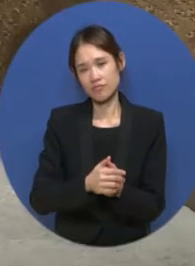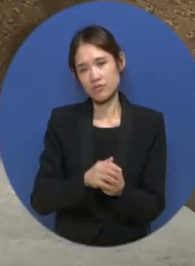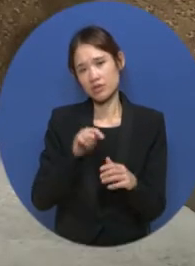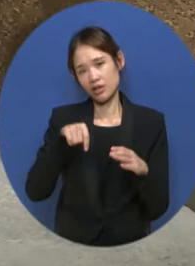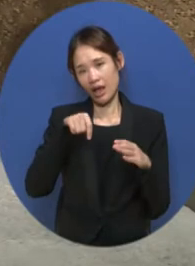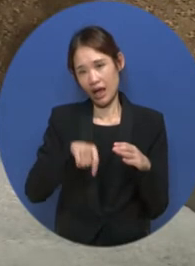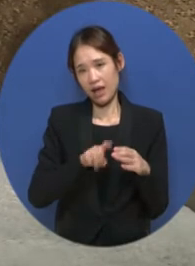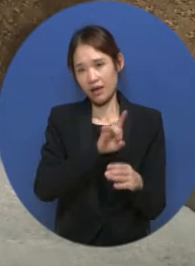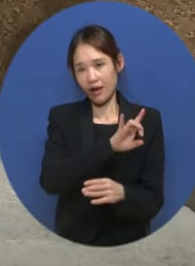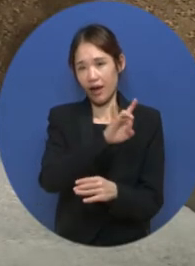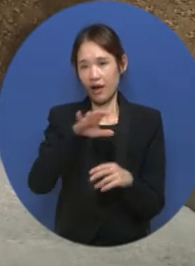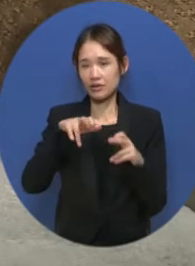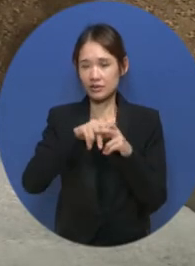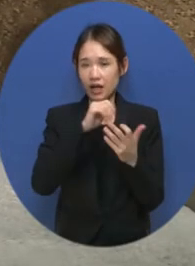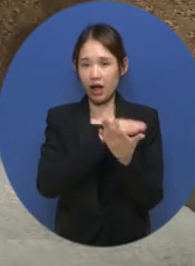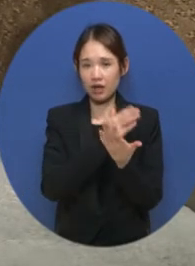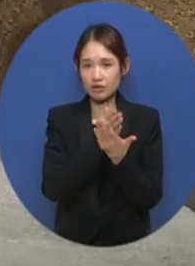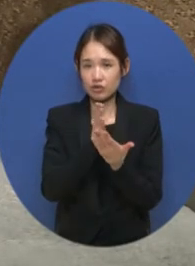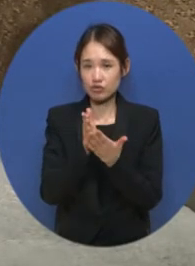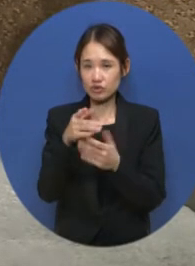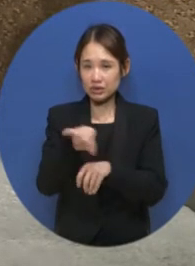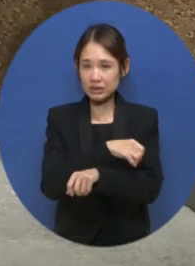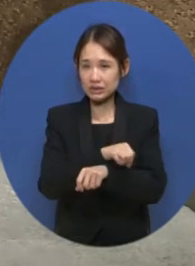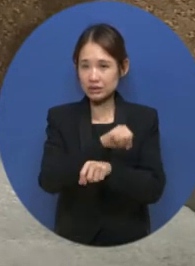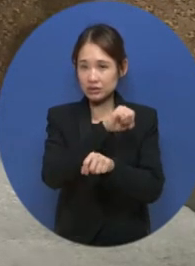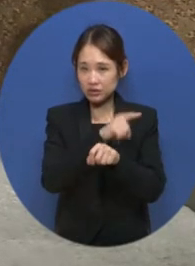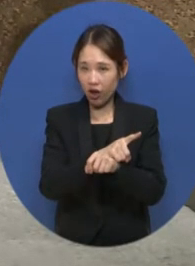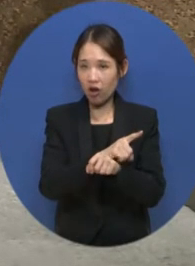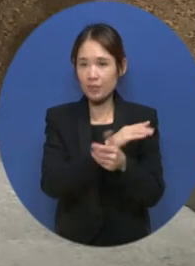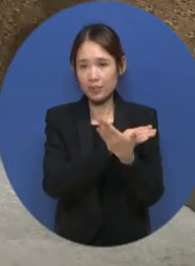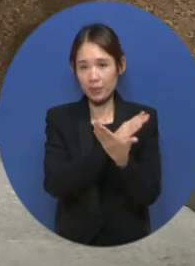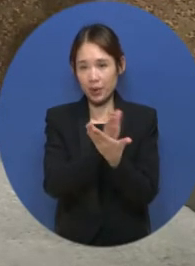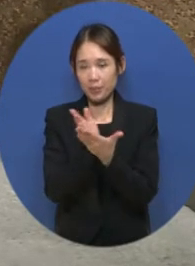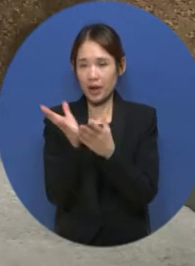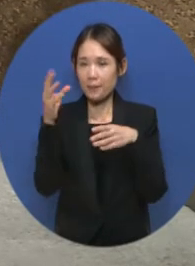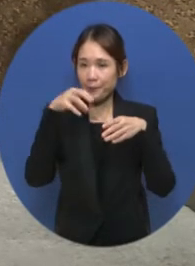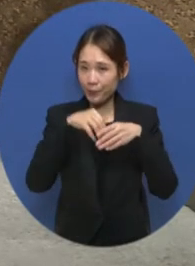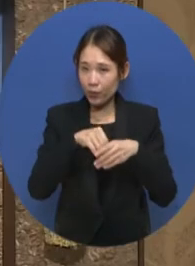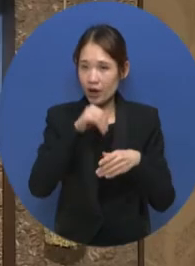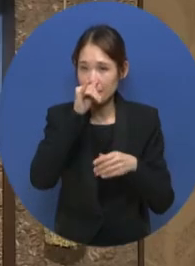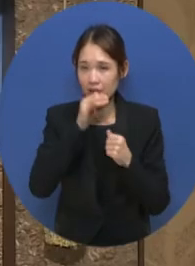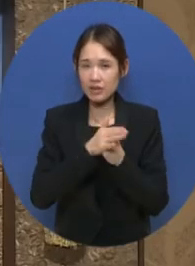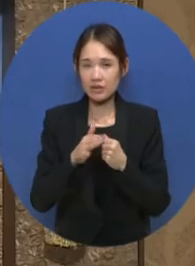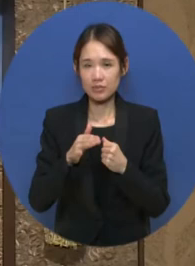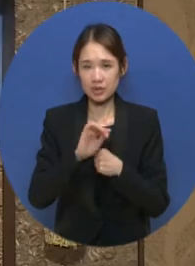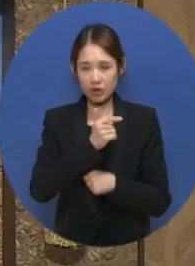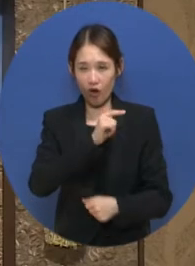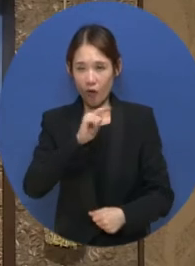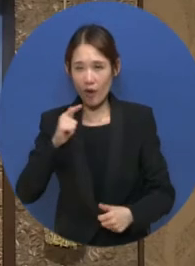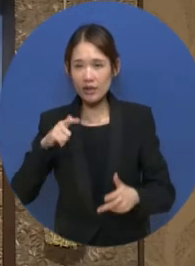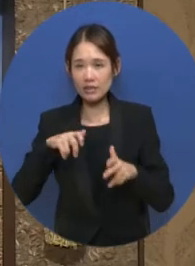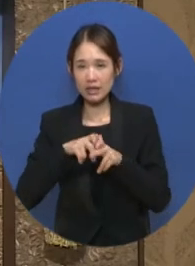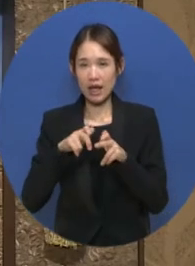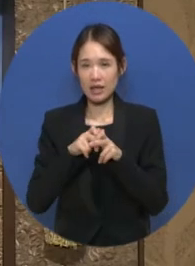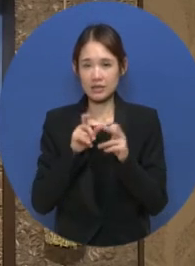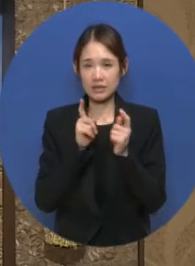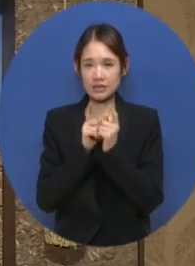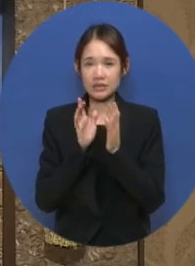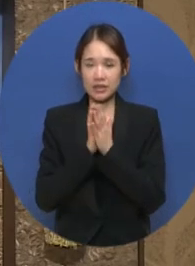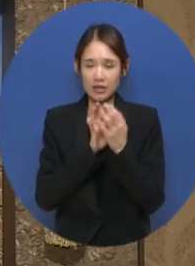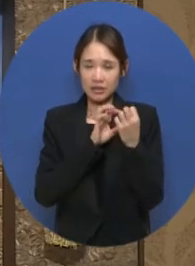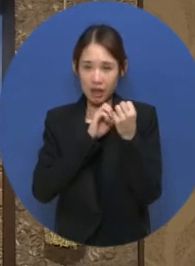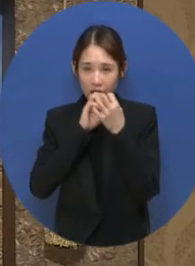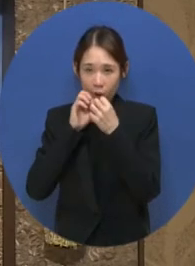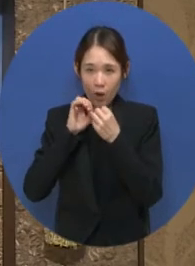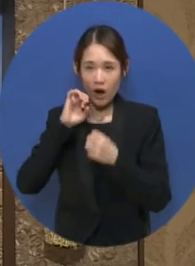이제 각각의 장애 특성별 유형별 특성 들이다 안전에 이어져 있기 때문에 여러 가지 이제 장애 당사자들과 의 대화